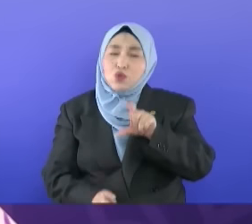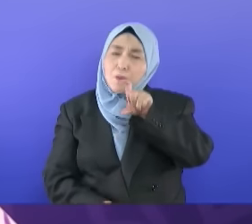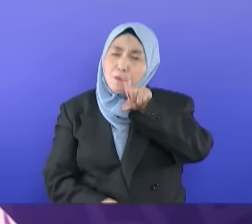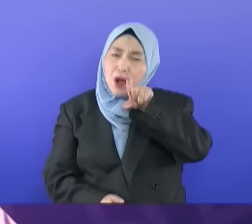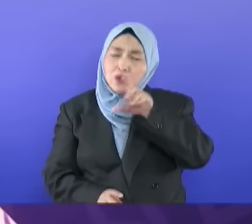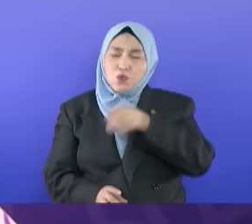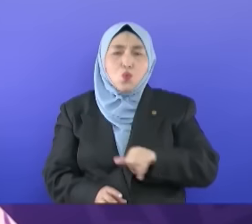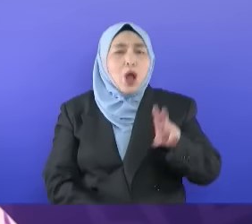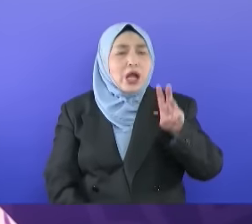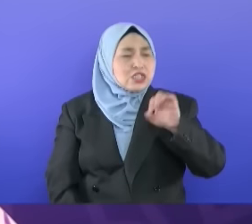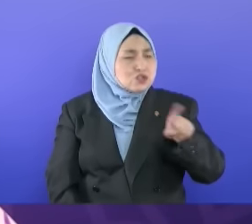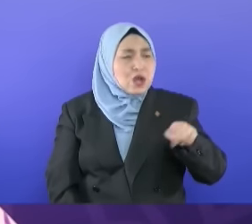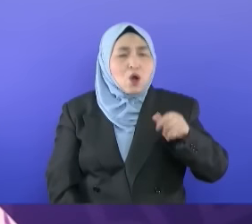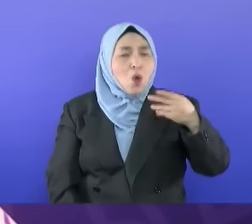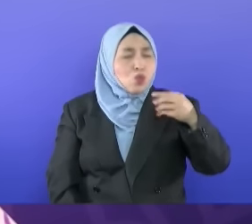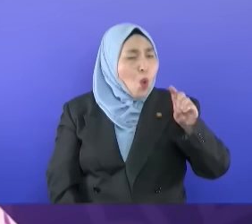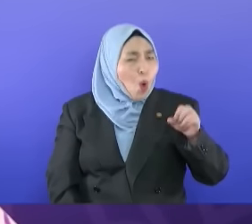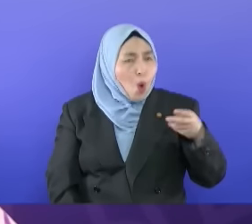sebut Waidah